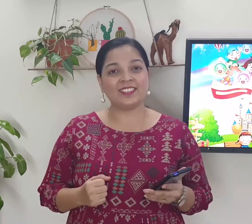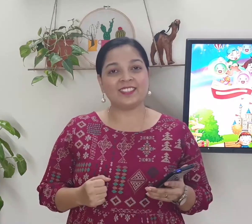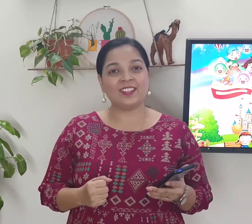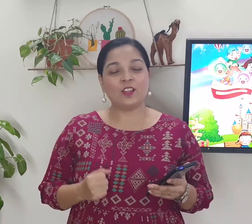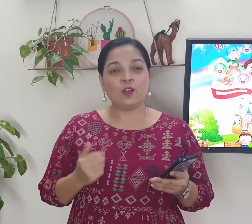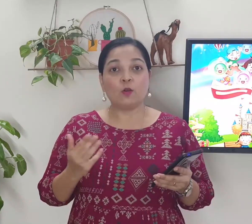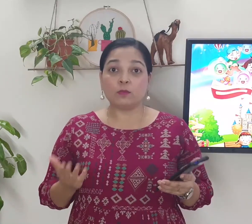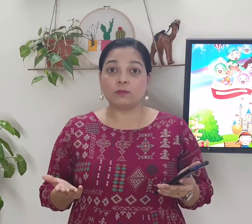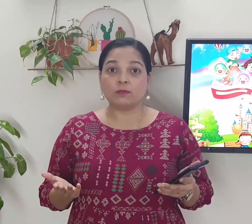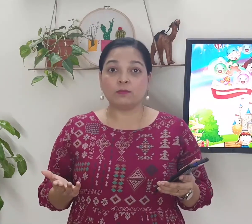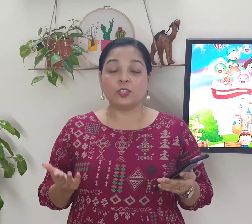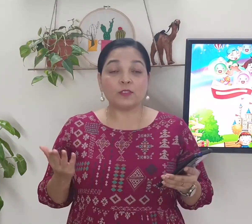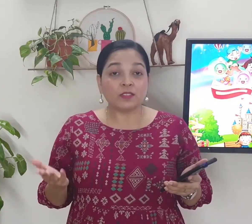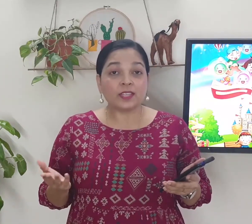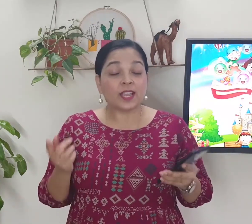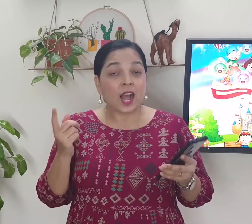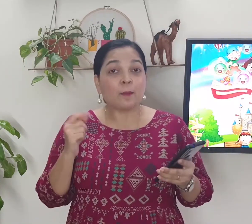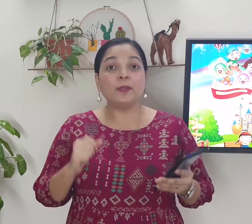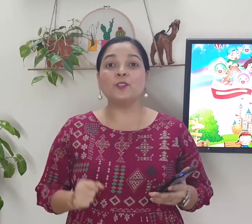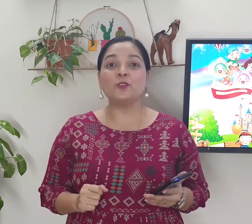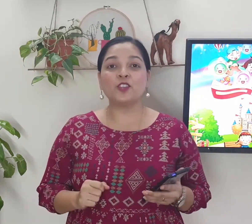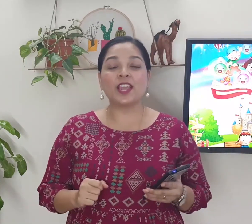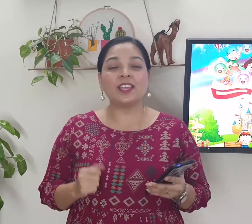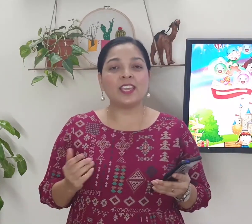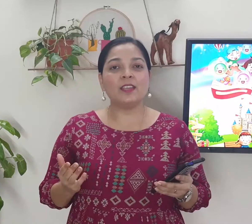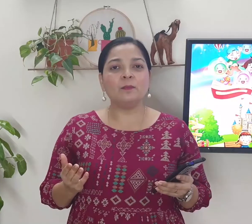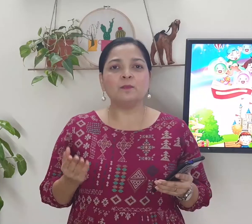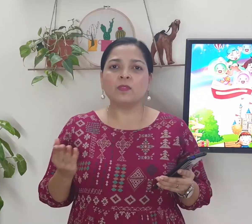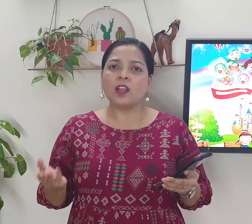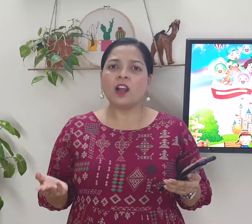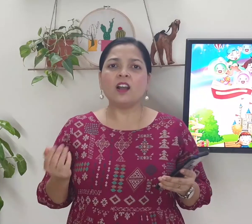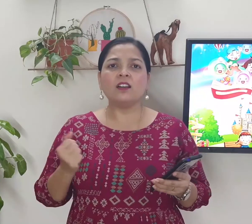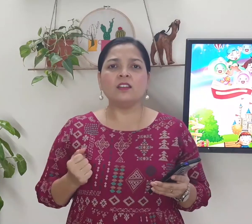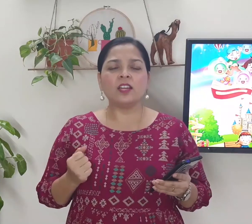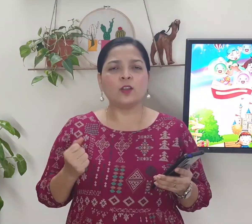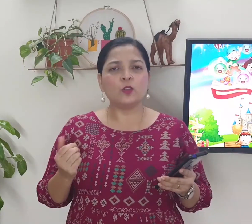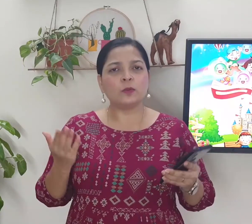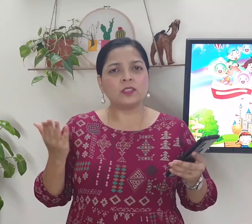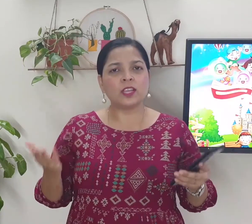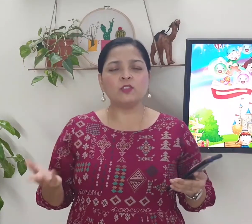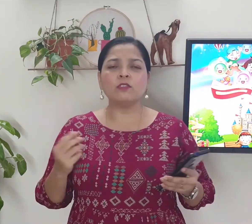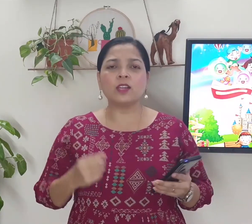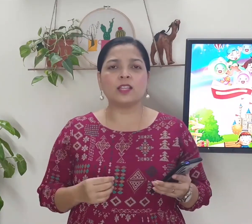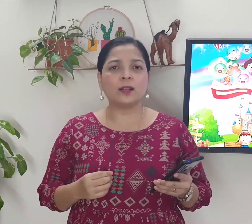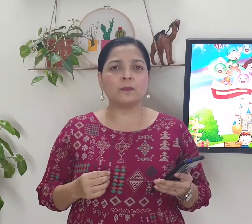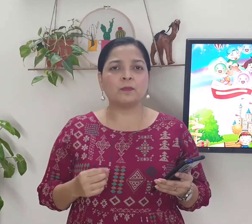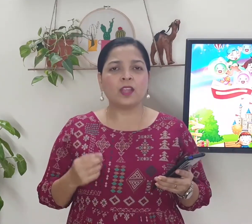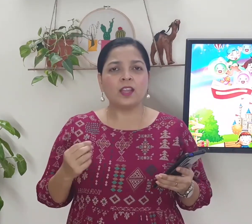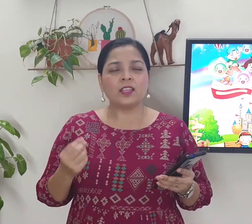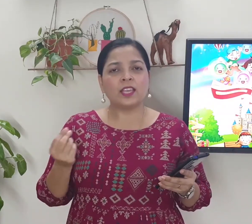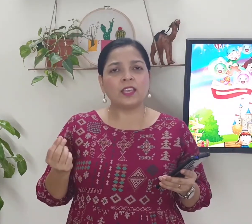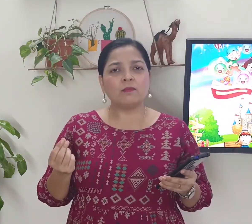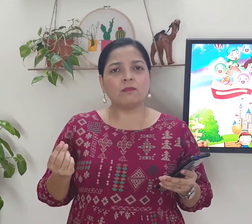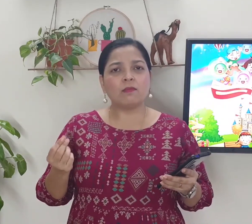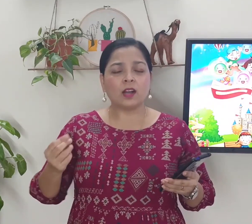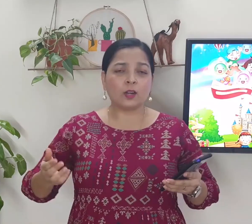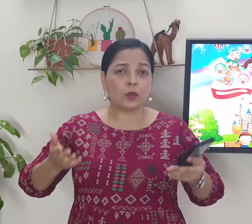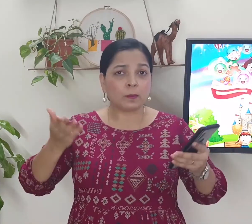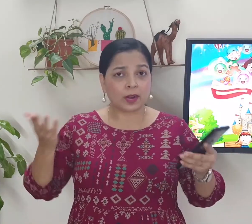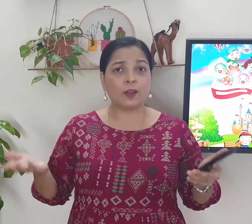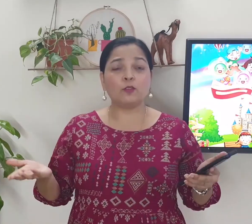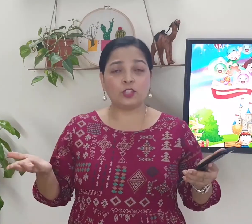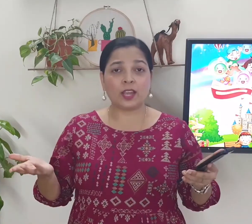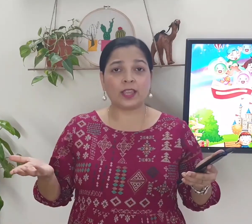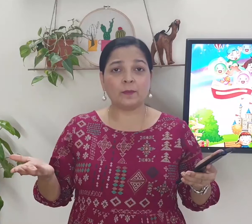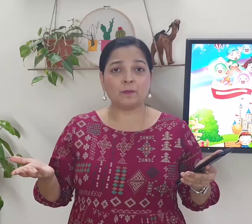हालेलुया. मला विश्वास आहे तुम्ही पण हेच विचार करत असाल, है ना, की निकेतन बरोबर विचार करते. एखादा